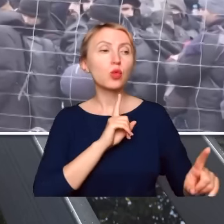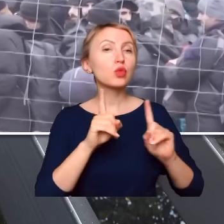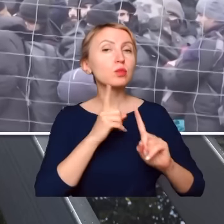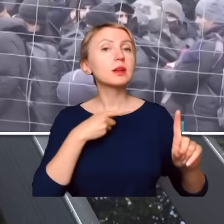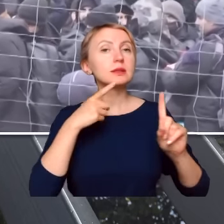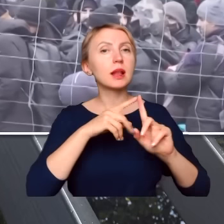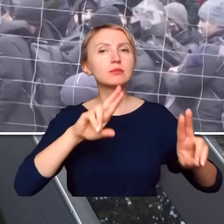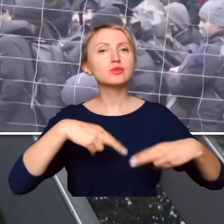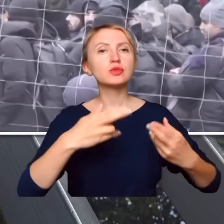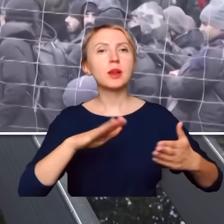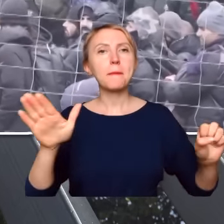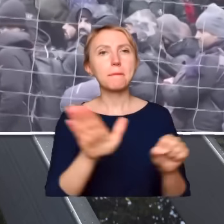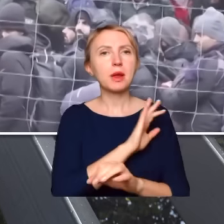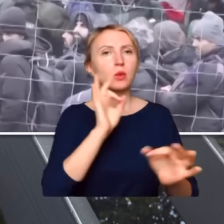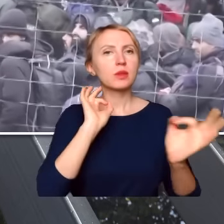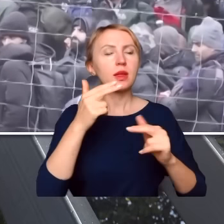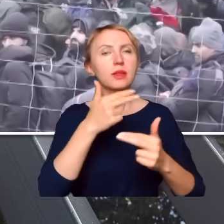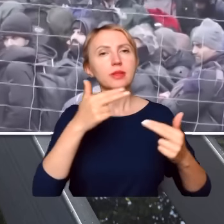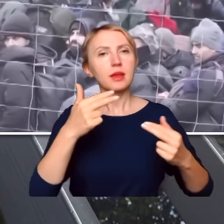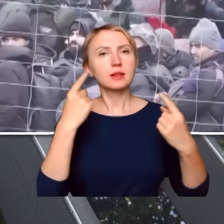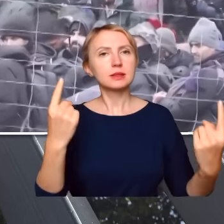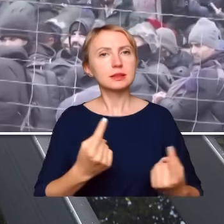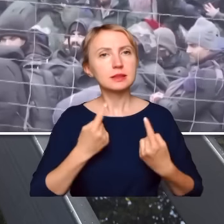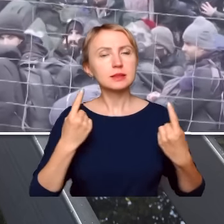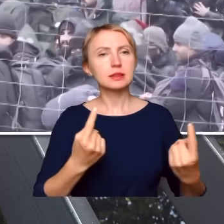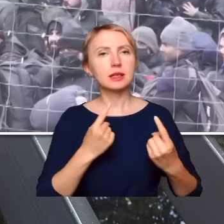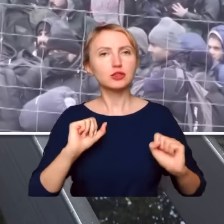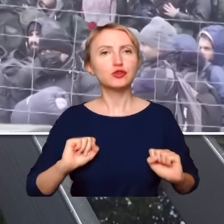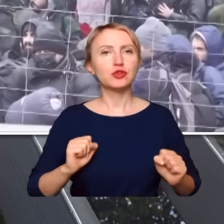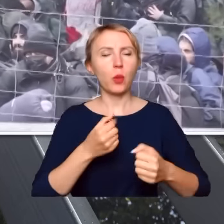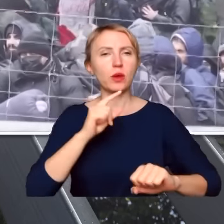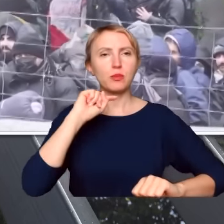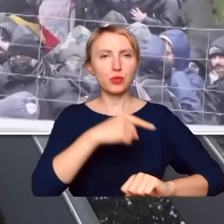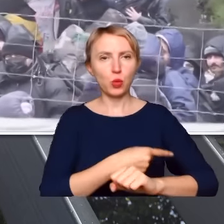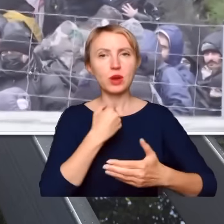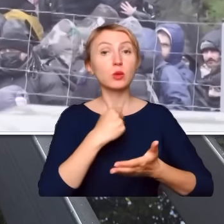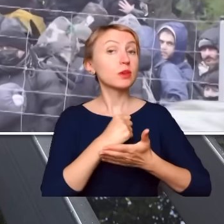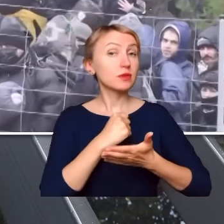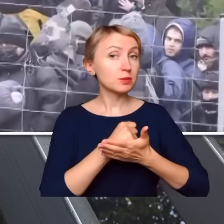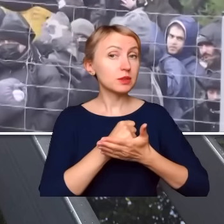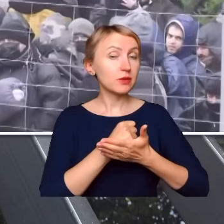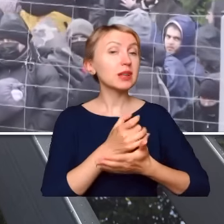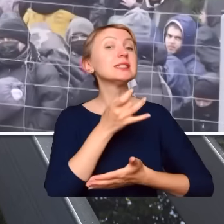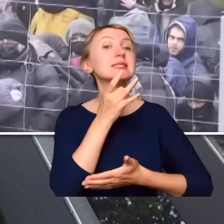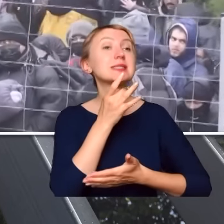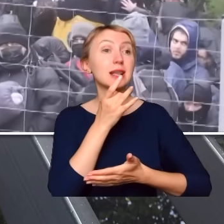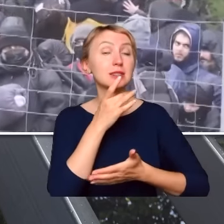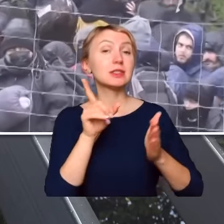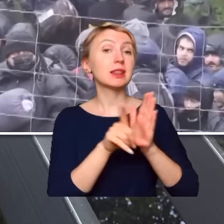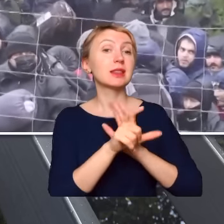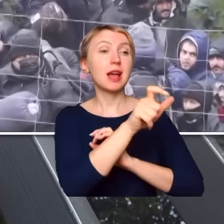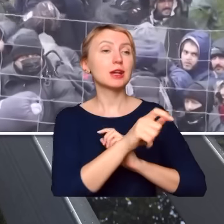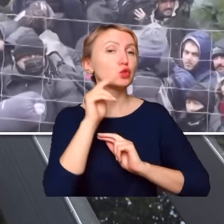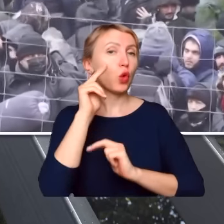pełnej informacji o okolicznościach i działaniach prokuratury w sprawie zarzutów dla